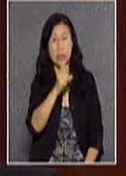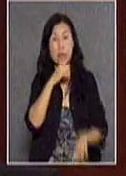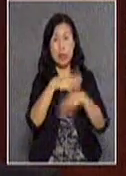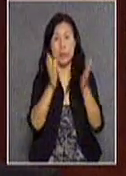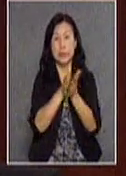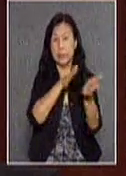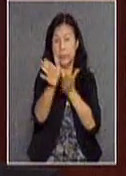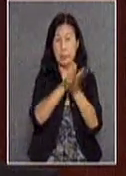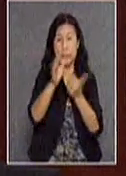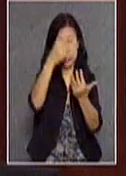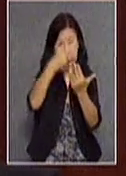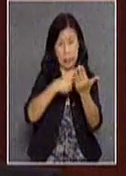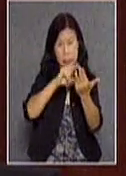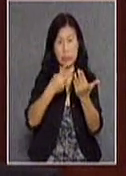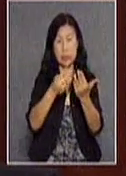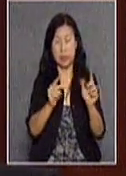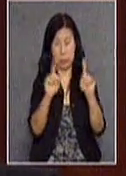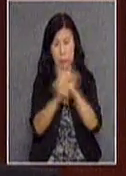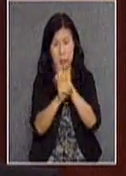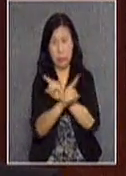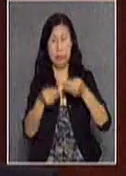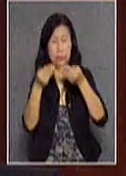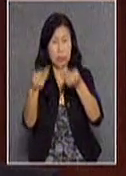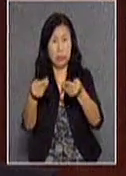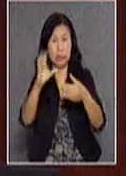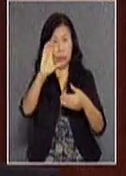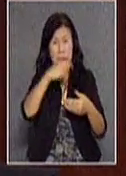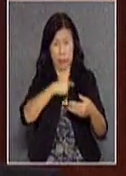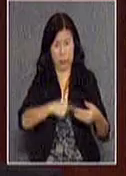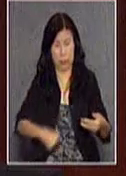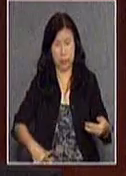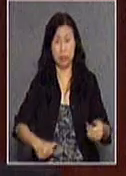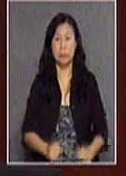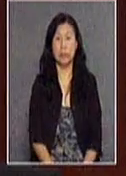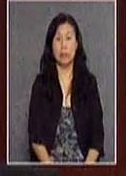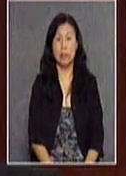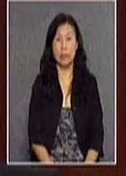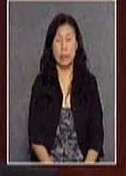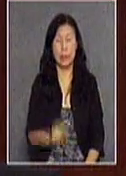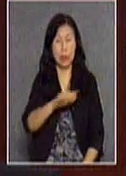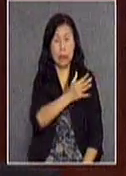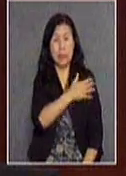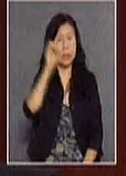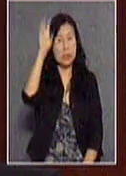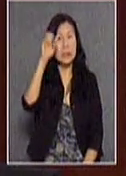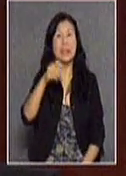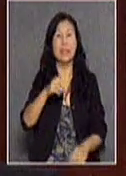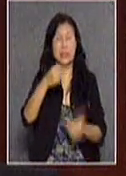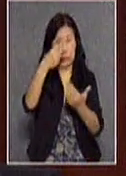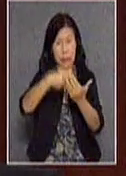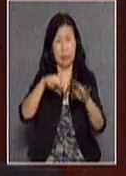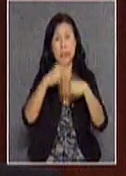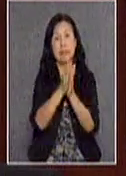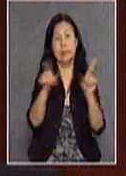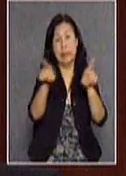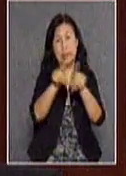有他的修正案，然後就由陳志全議員呢是提出同樣的修正案。當